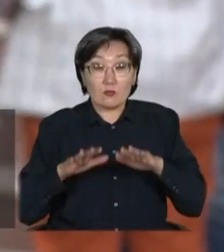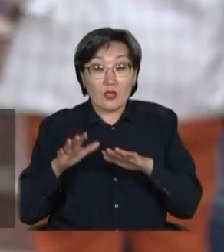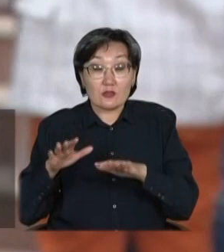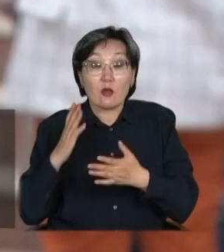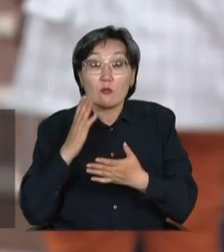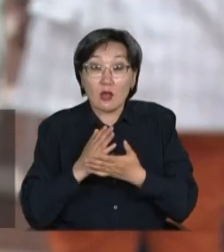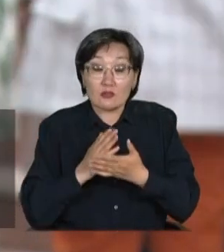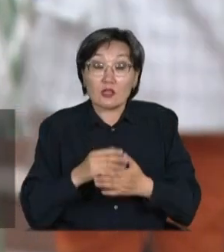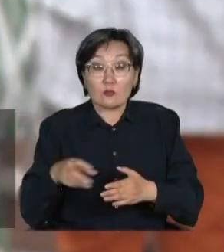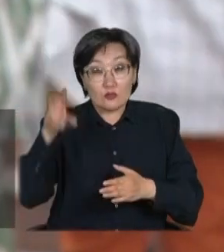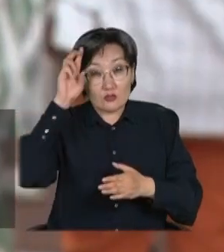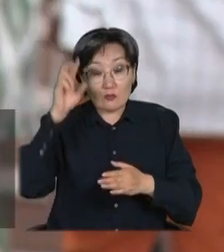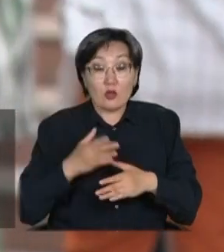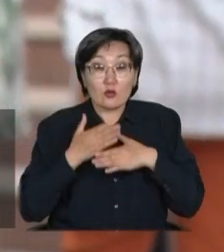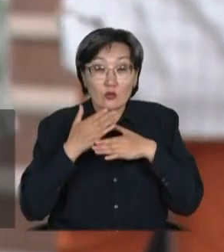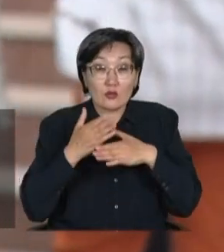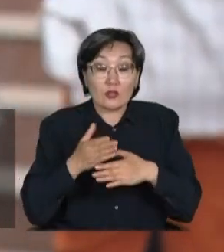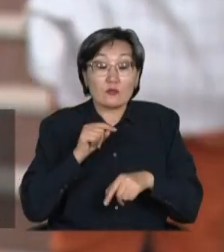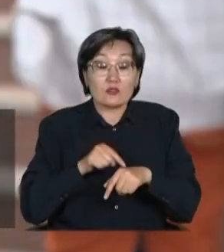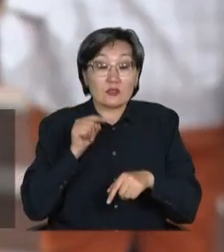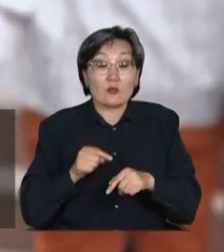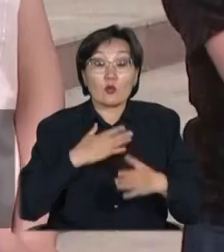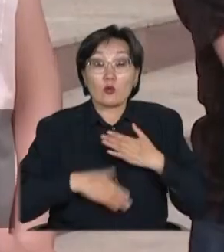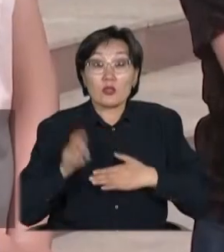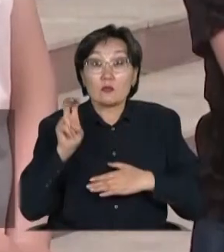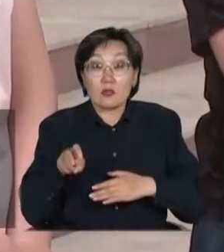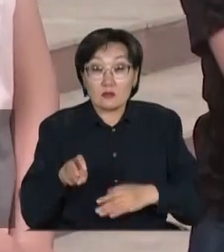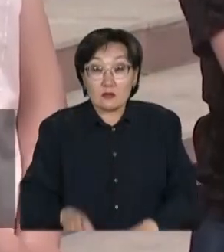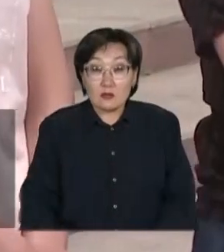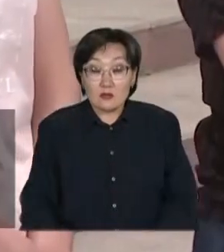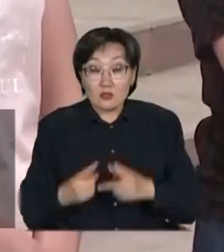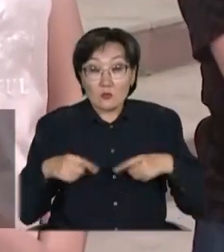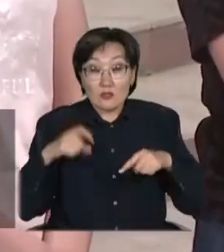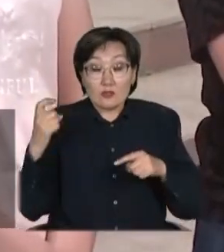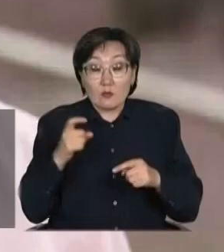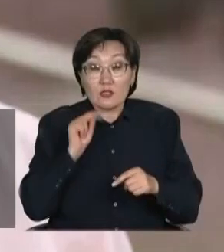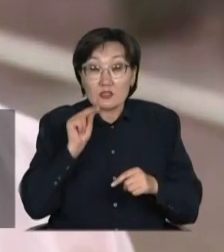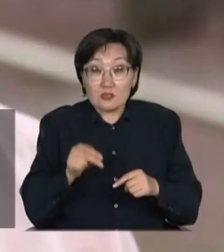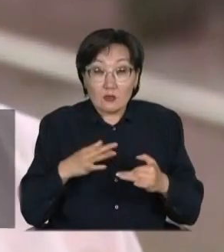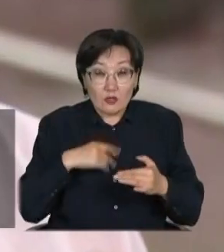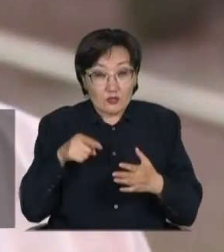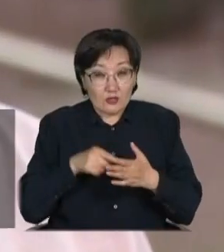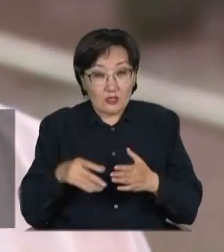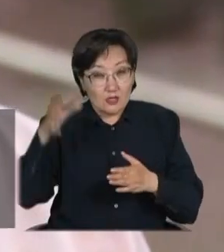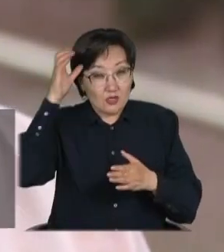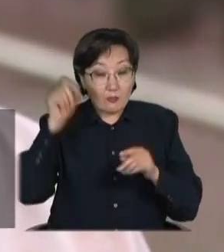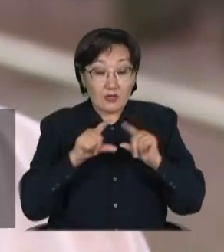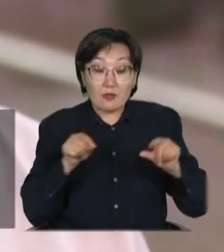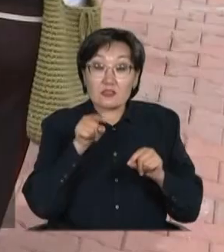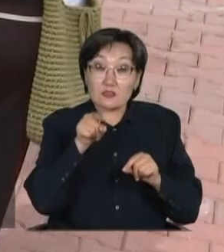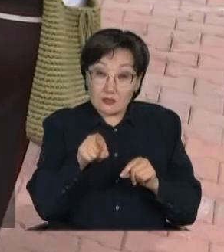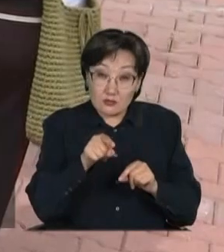деп государствоның қолдауы деп қуанып барғанымыз қайтейін екай. Ал орталық иесі кінәнің бәрі қалалық білім басқармасында